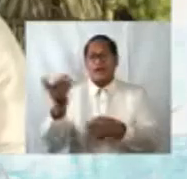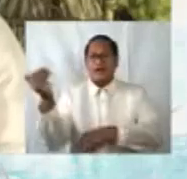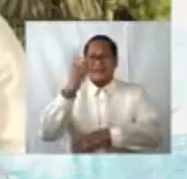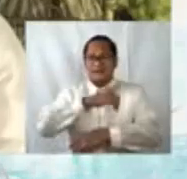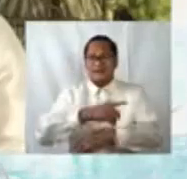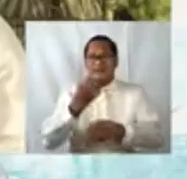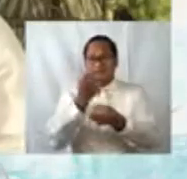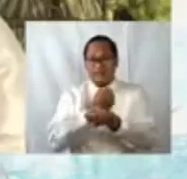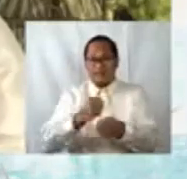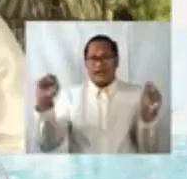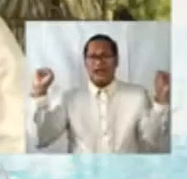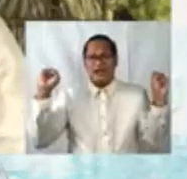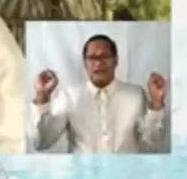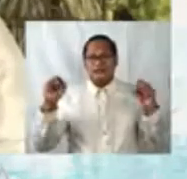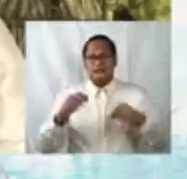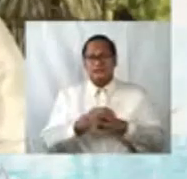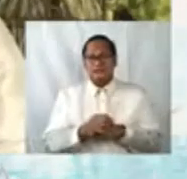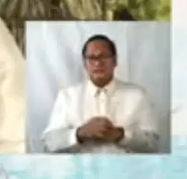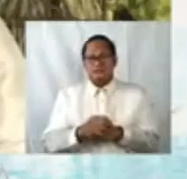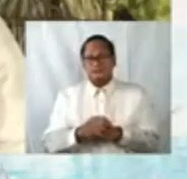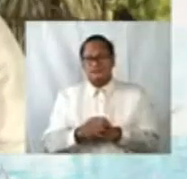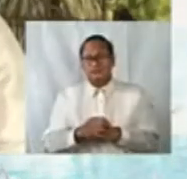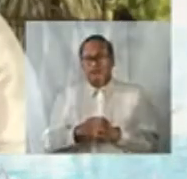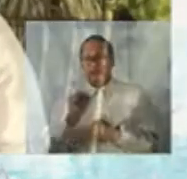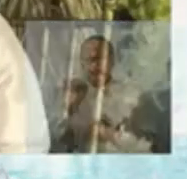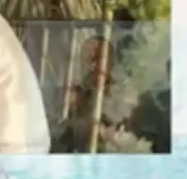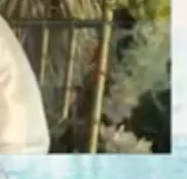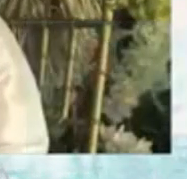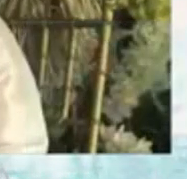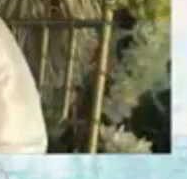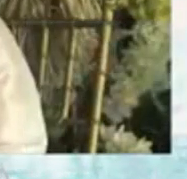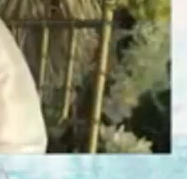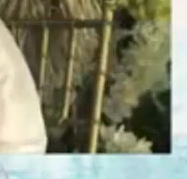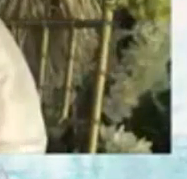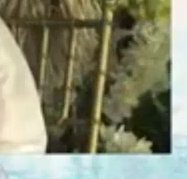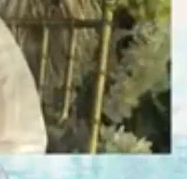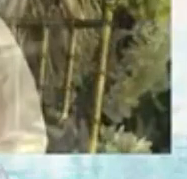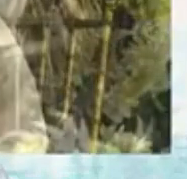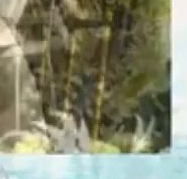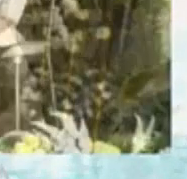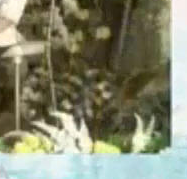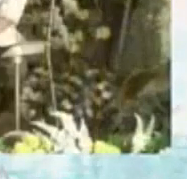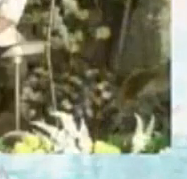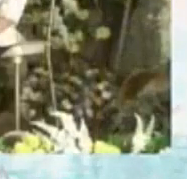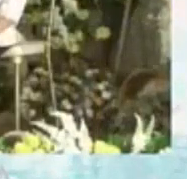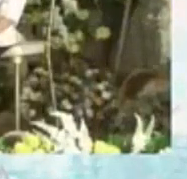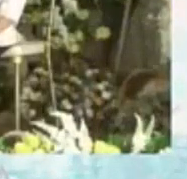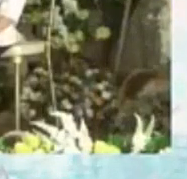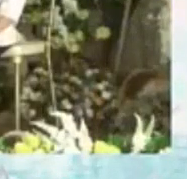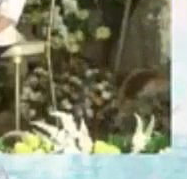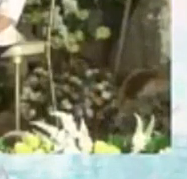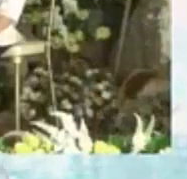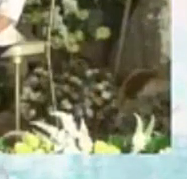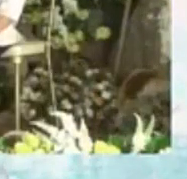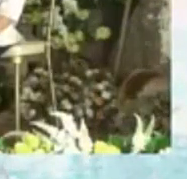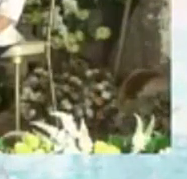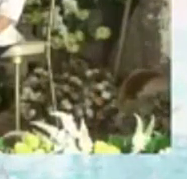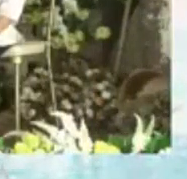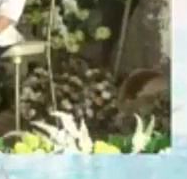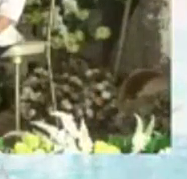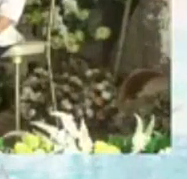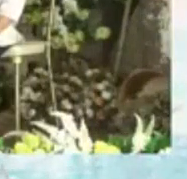Kalayaan? Ay, napakagandang tanong, ma'am. Ang kalayaan, ang